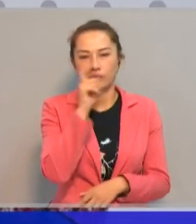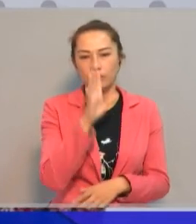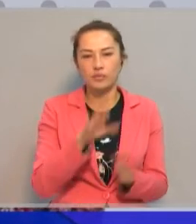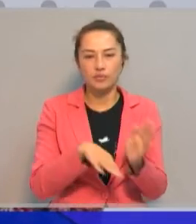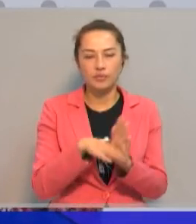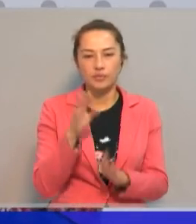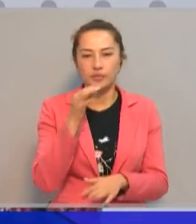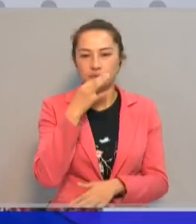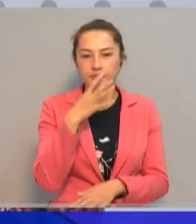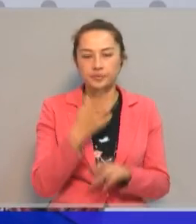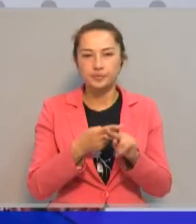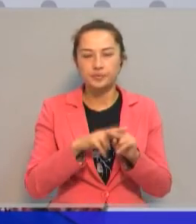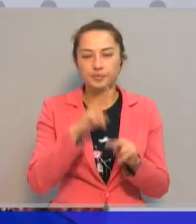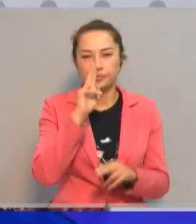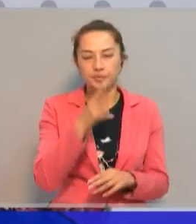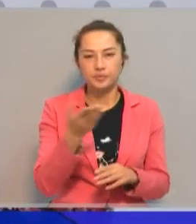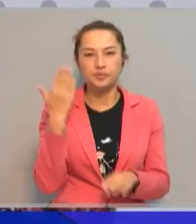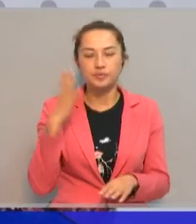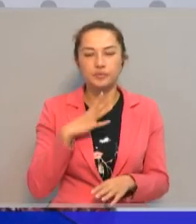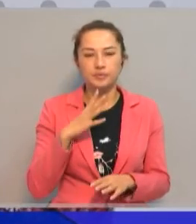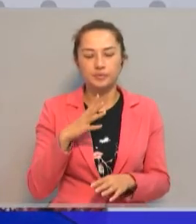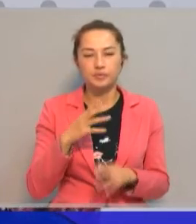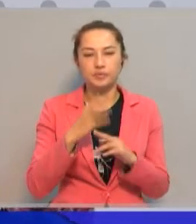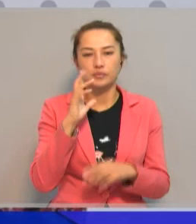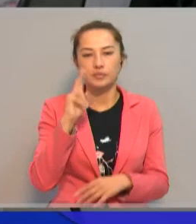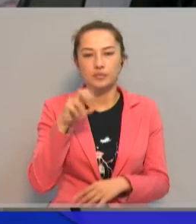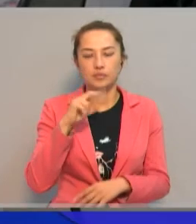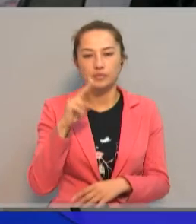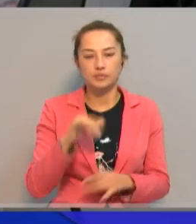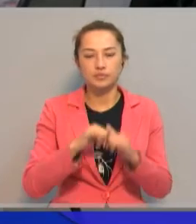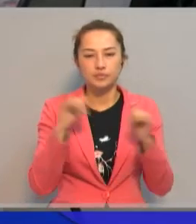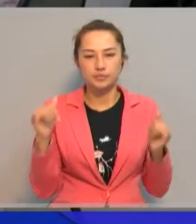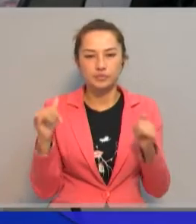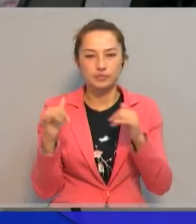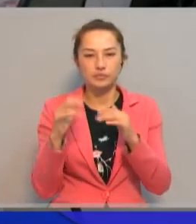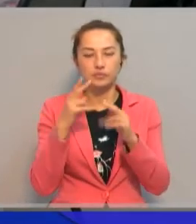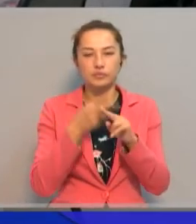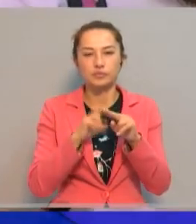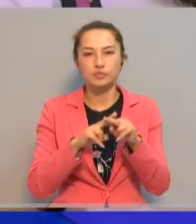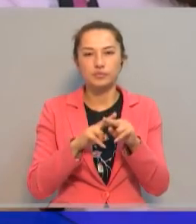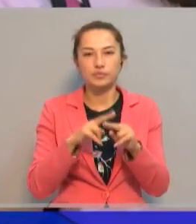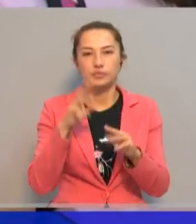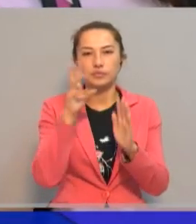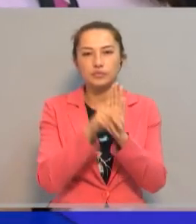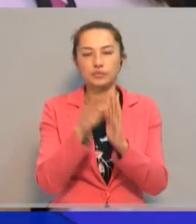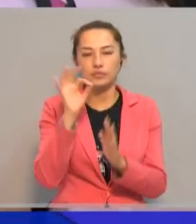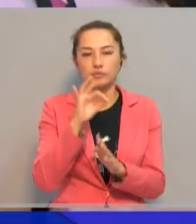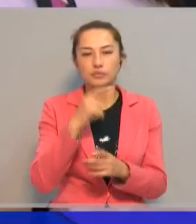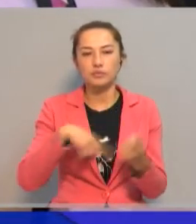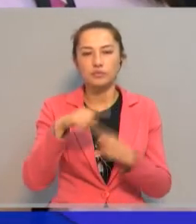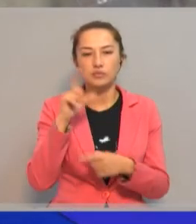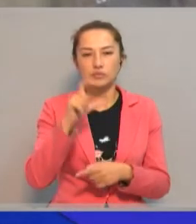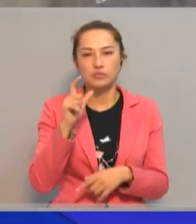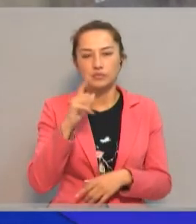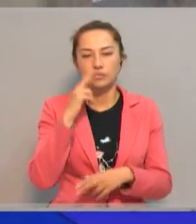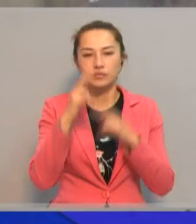Және сол 2 жыл бұрынғы дүкен бүгінге үлкен склад болып ұласып жатыр. Еңбектің ебін, кәсіптің көзін, аналардың